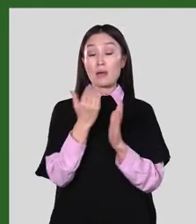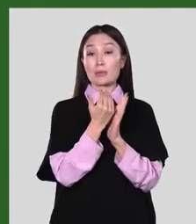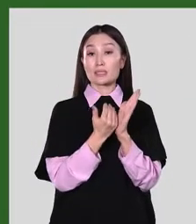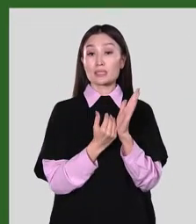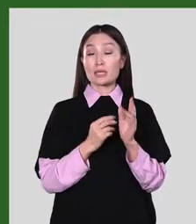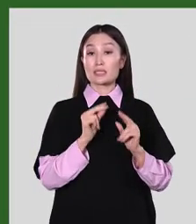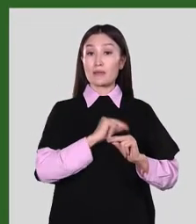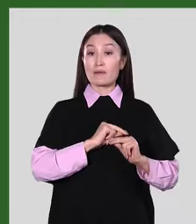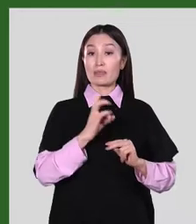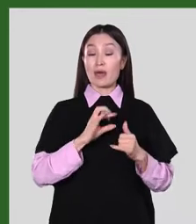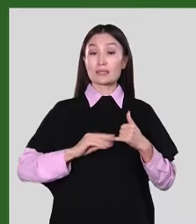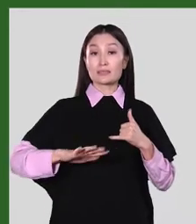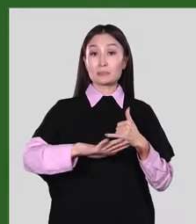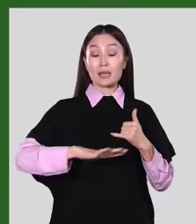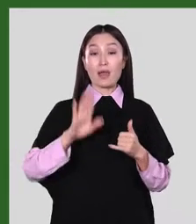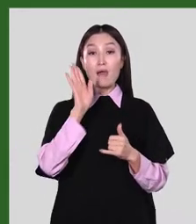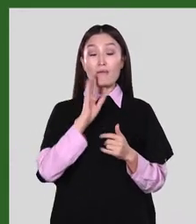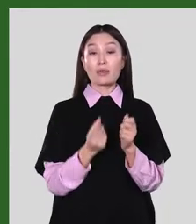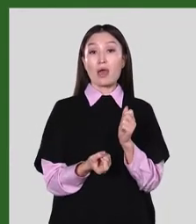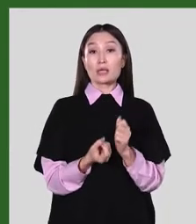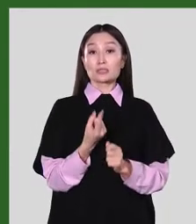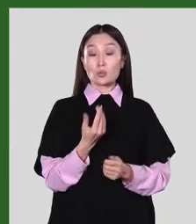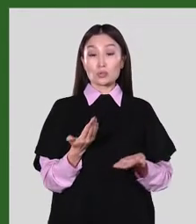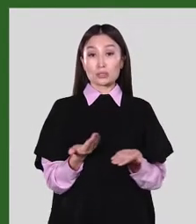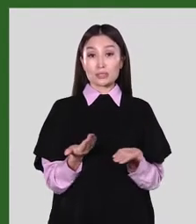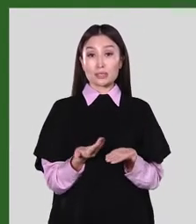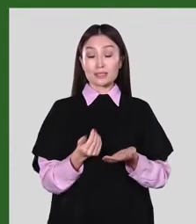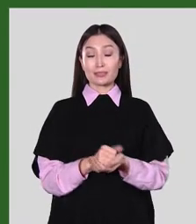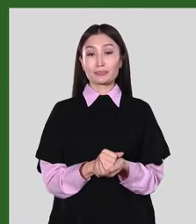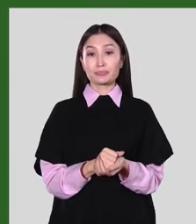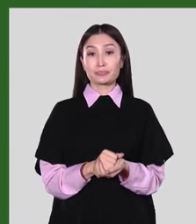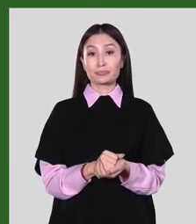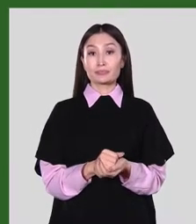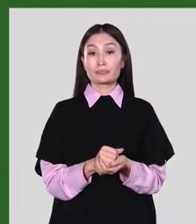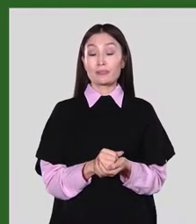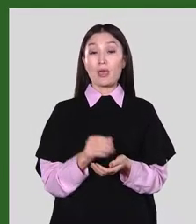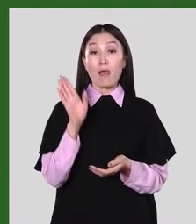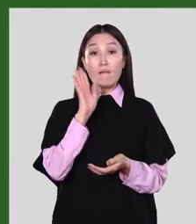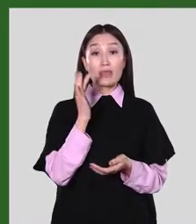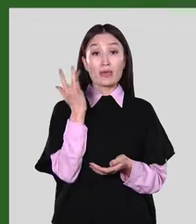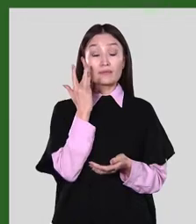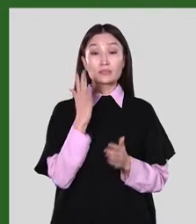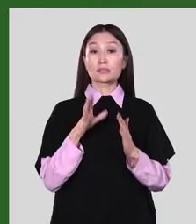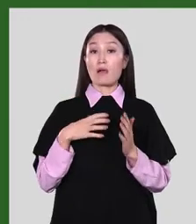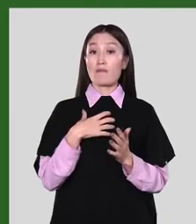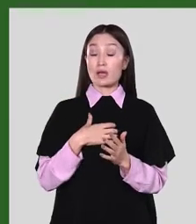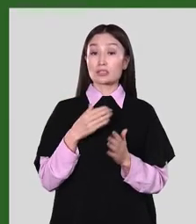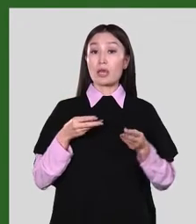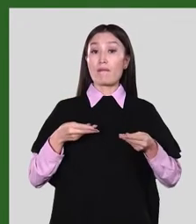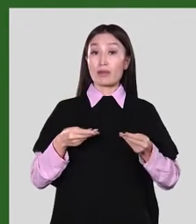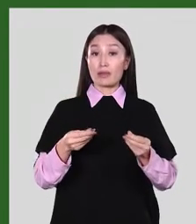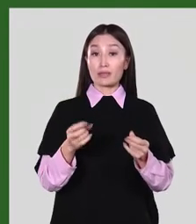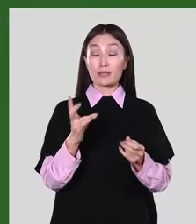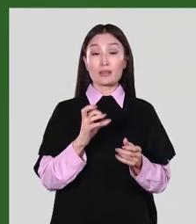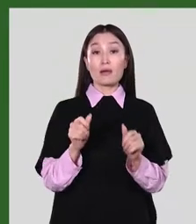земле вода источник жизни вода всегда оказывала важное влияние на